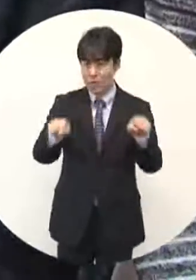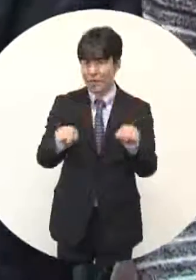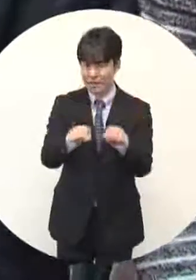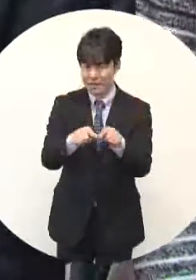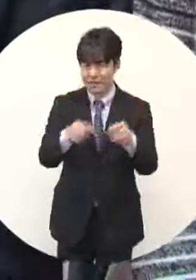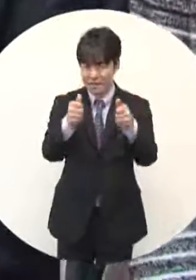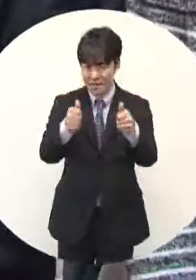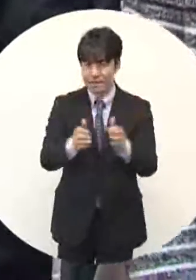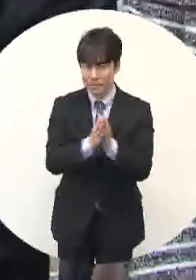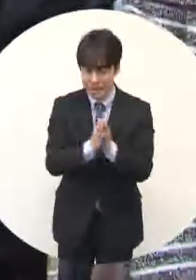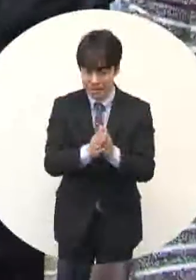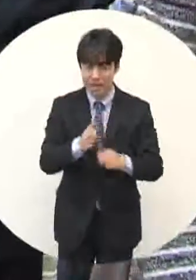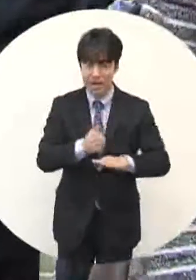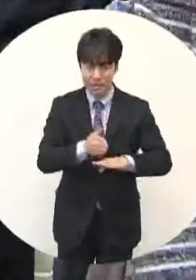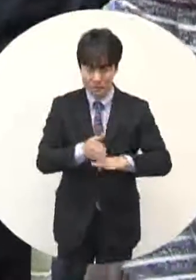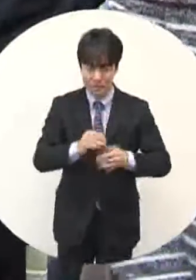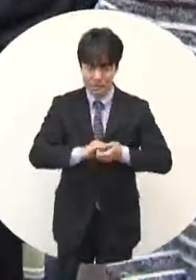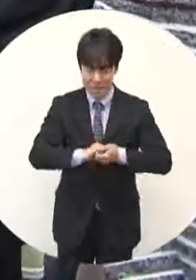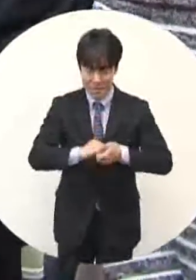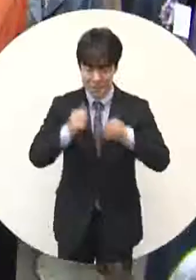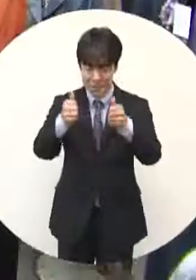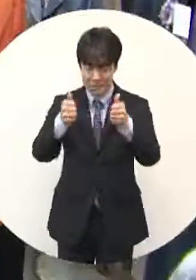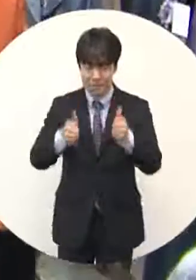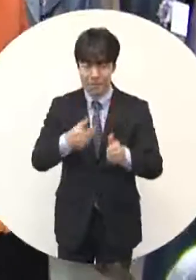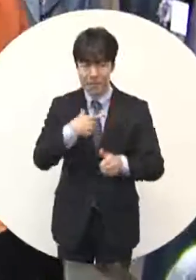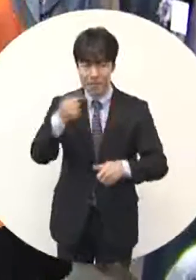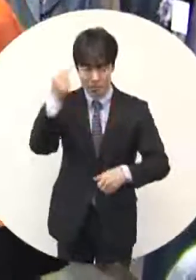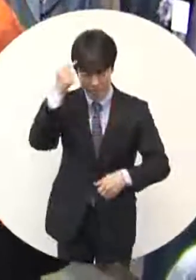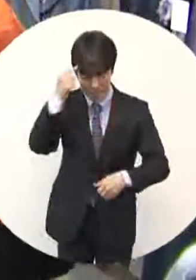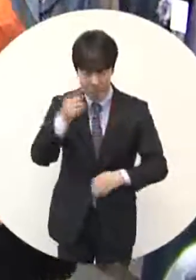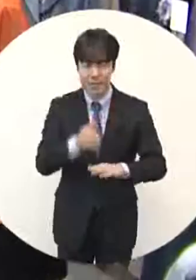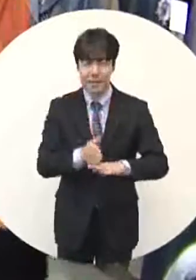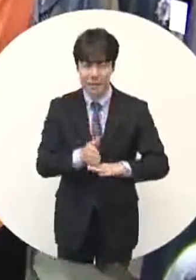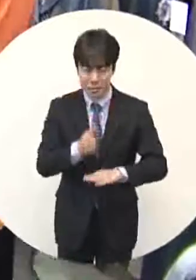。 ありがとうございます。ぜひ貼らせていただきます。 ありがとうございました。ました。